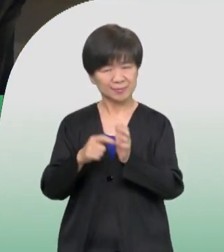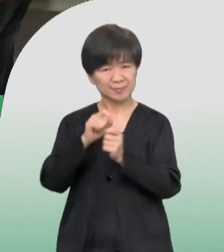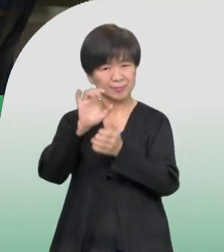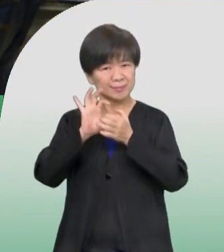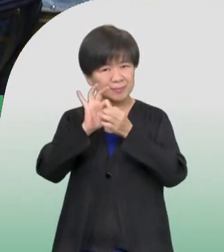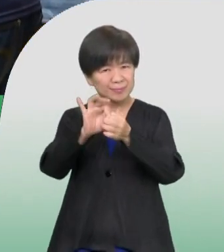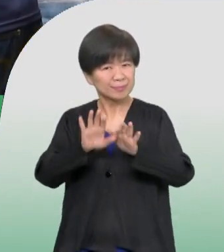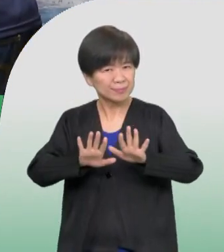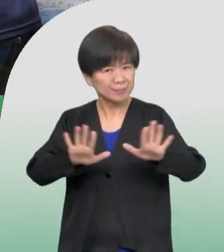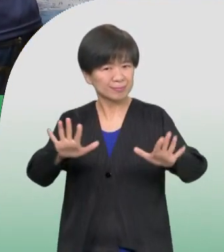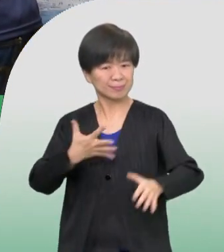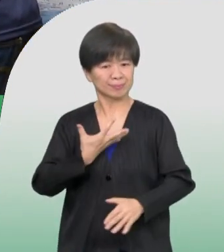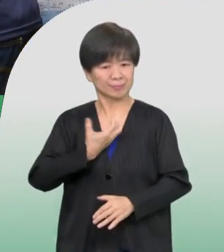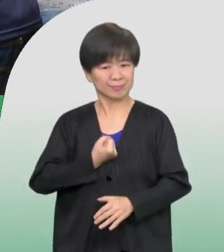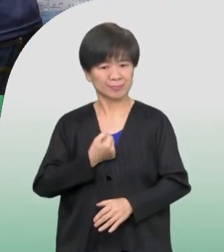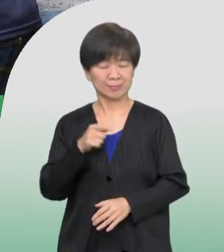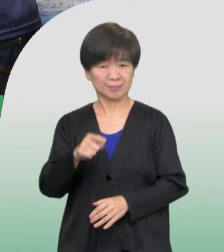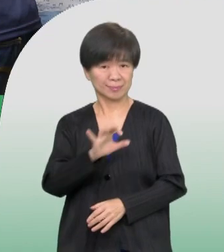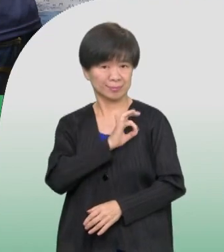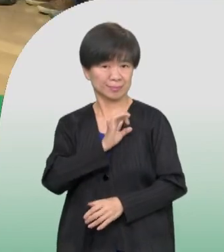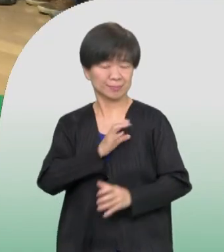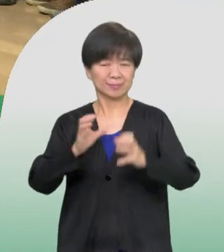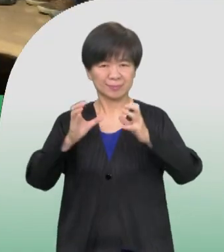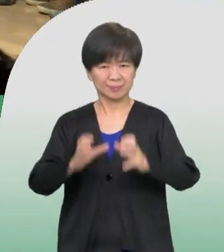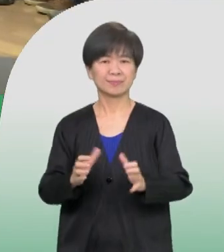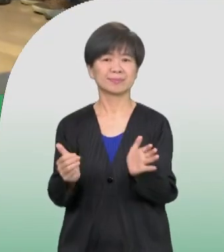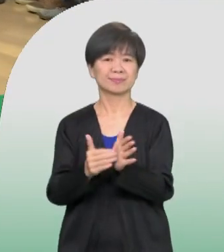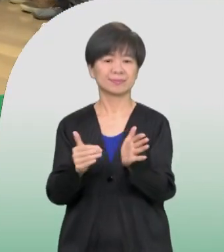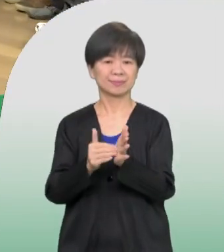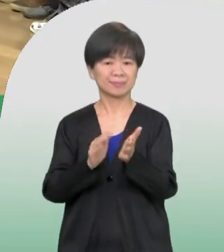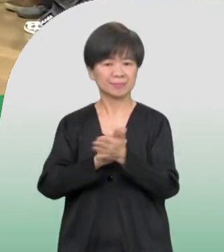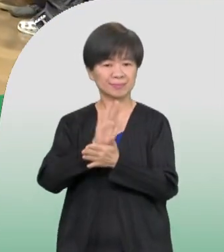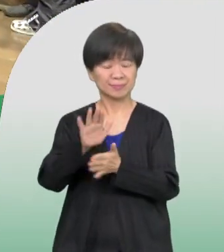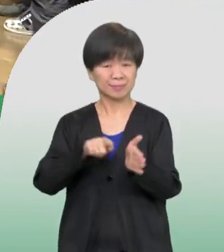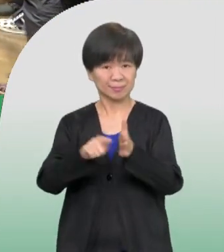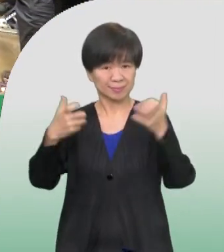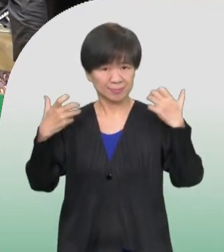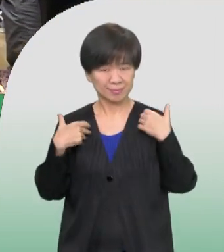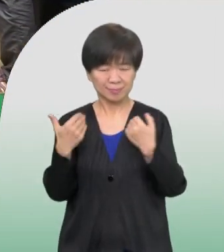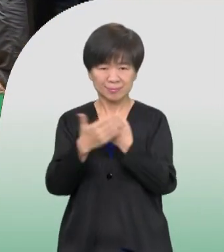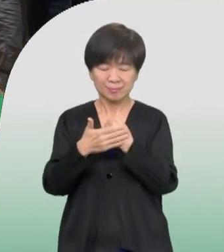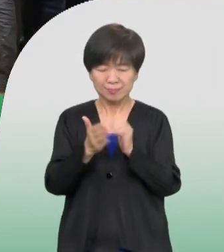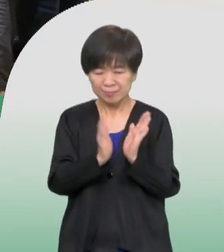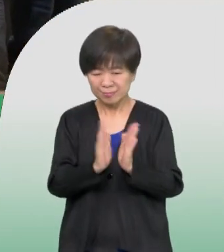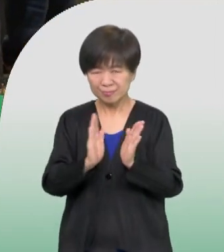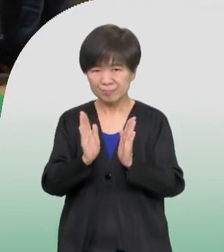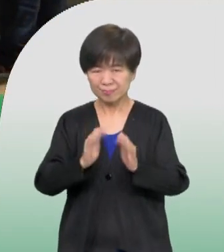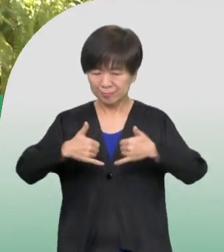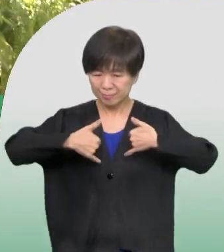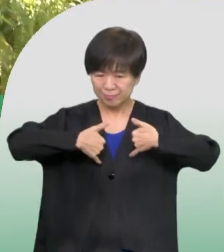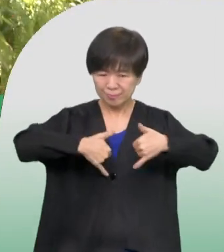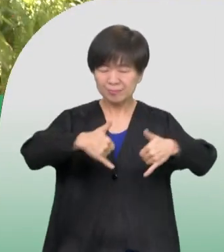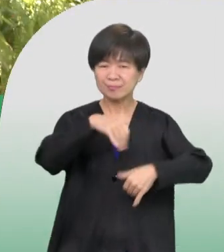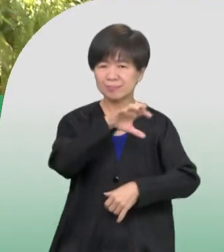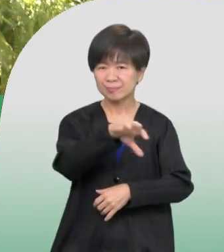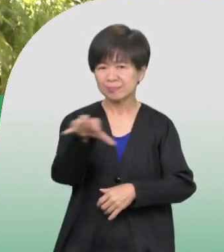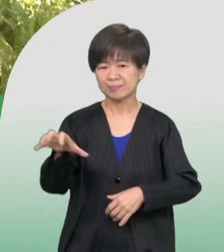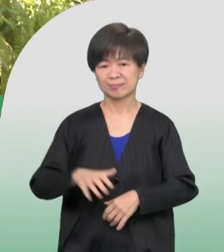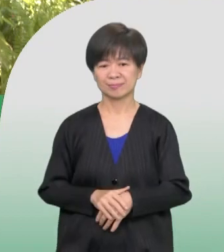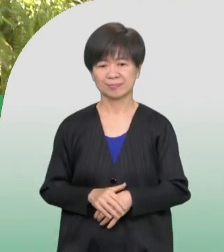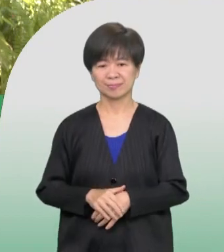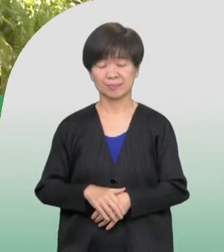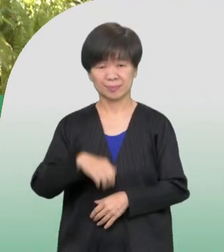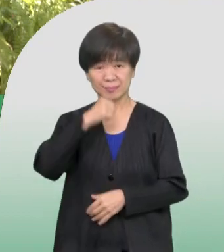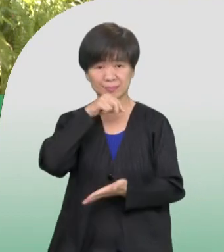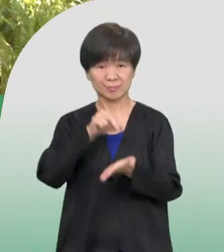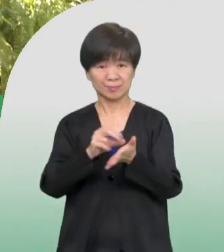决心，推翻种植制度协会正式成立，能摆为专门负责维护营运种植制度。 成立一个台湾